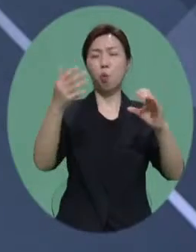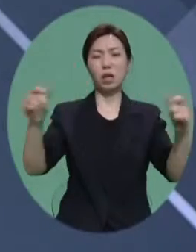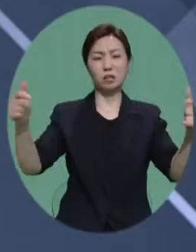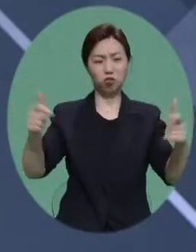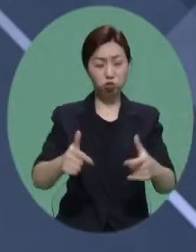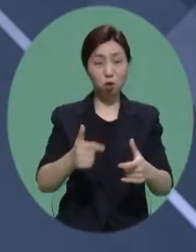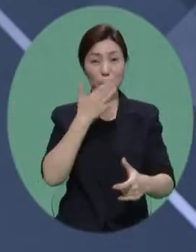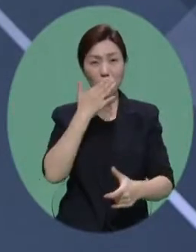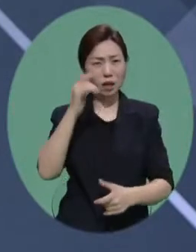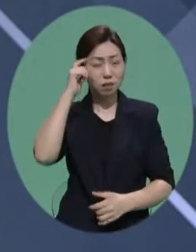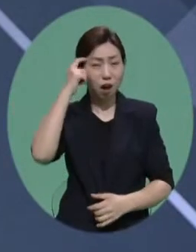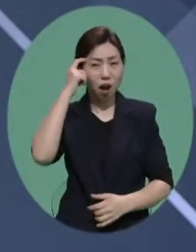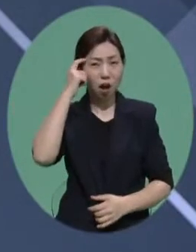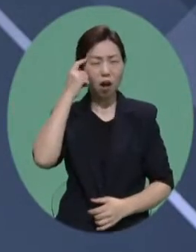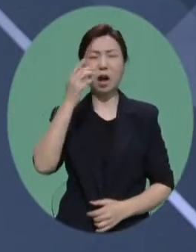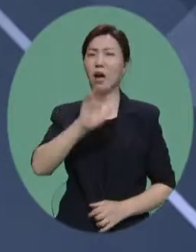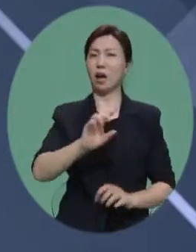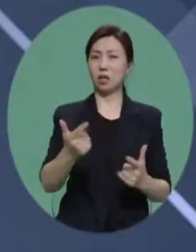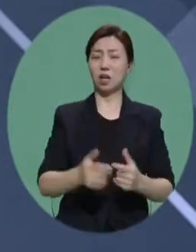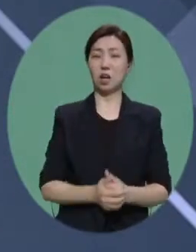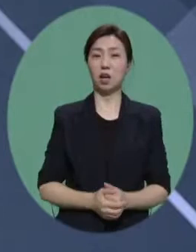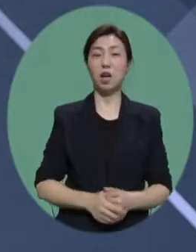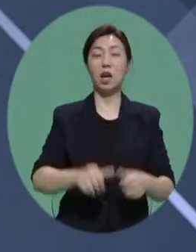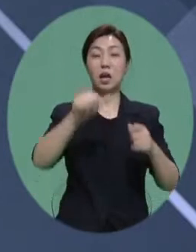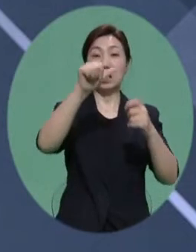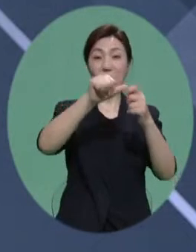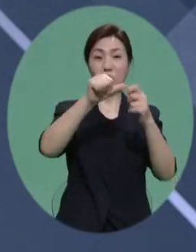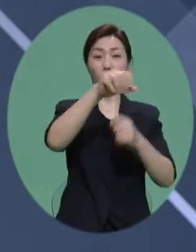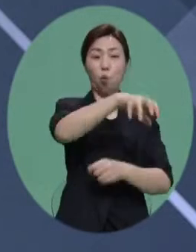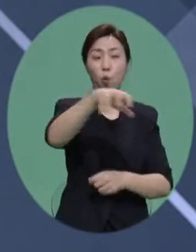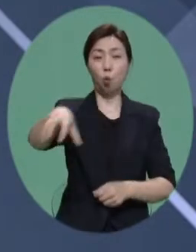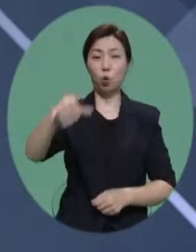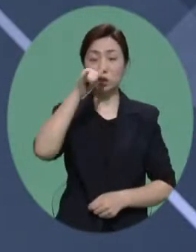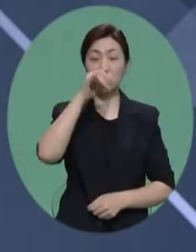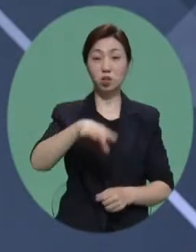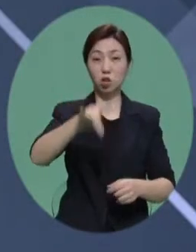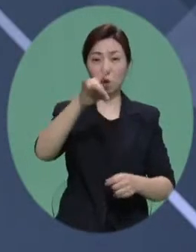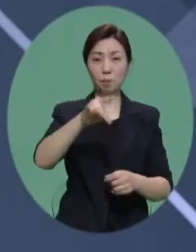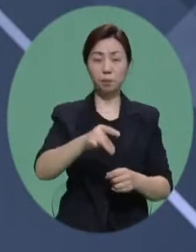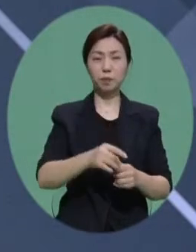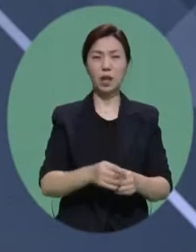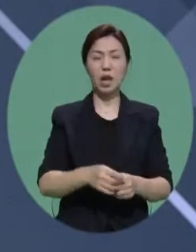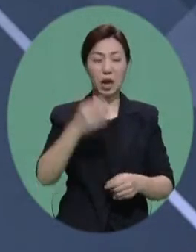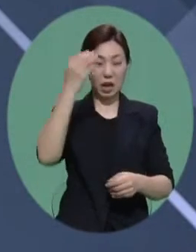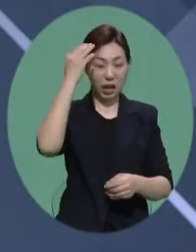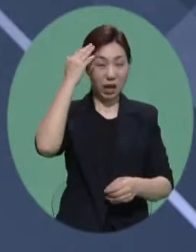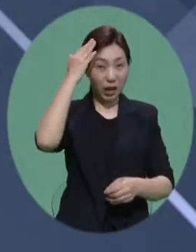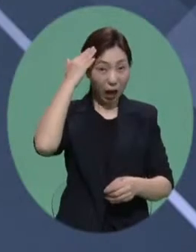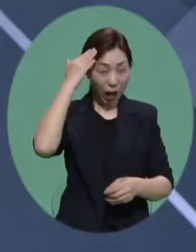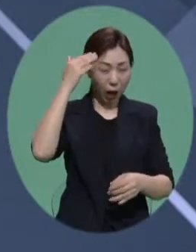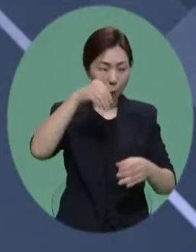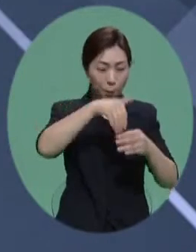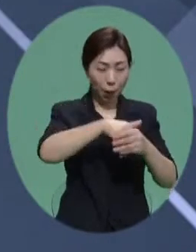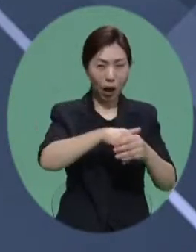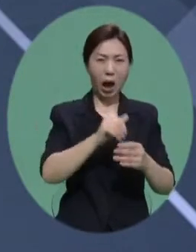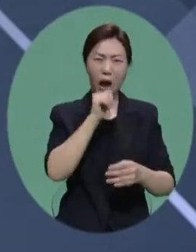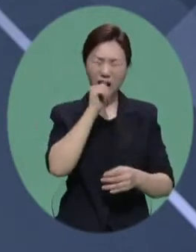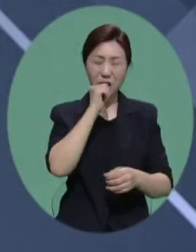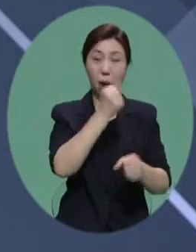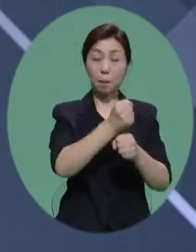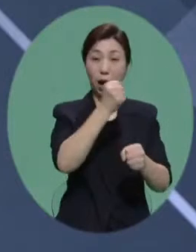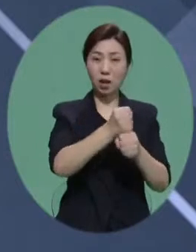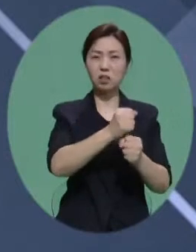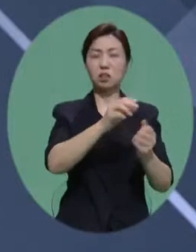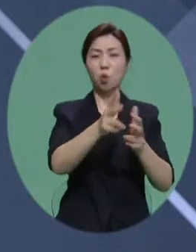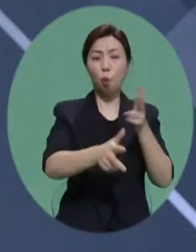나오는 곳이 5가지 입니다 첫 번째가 제조업 입니다 c 벤트를 만들거나 또는 철강을 만들 때 엄청난 많은